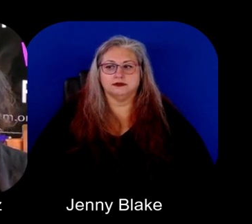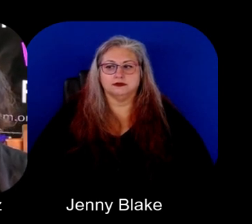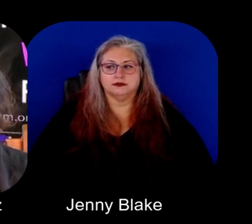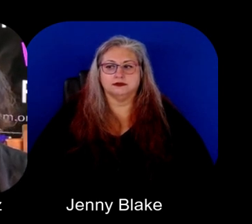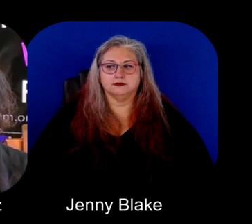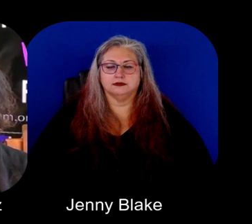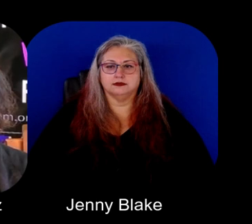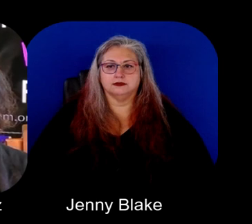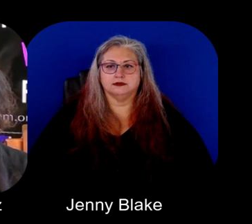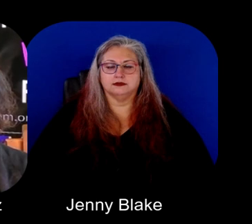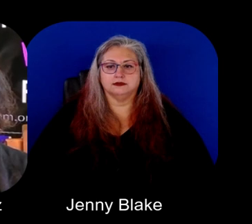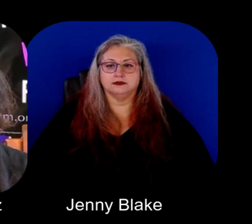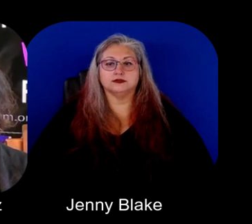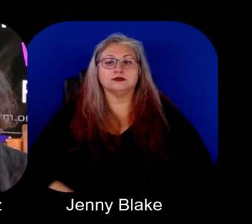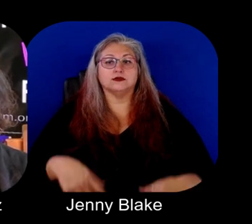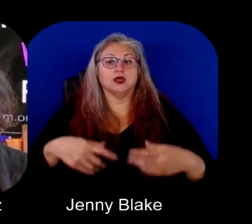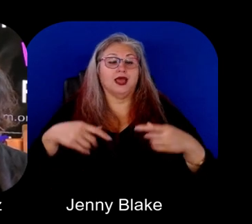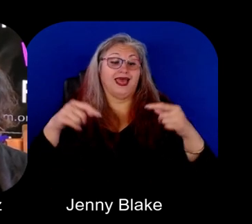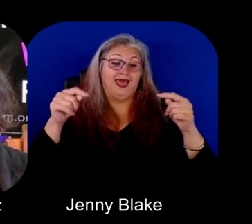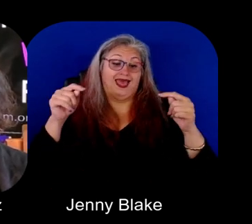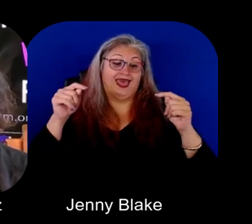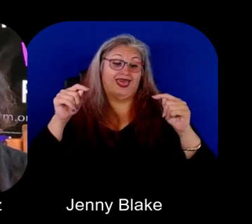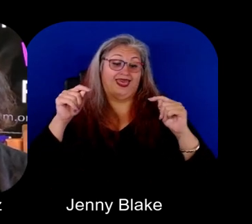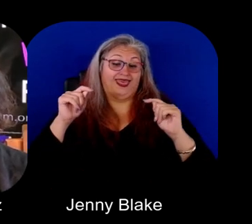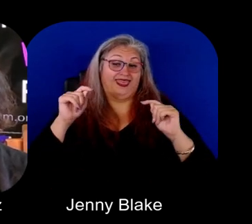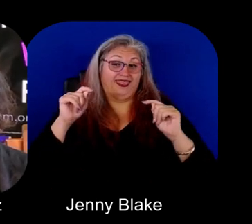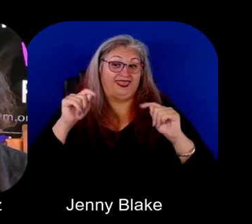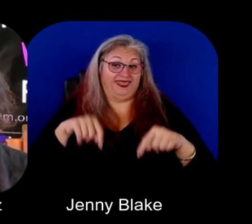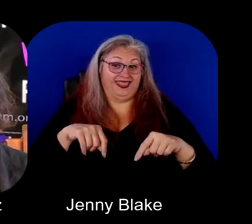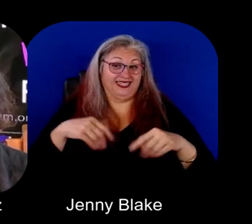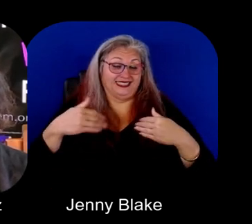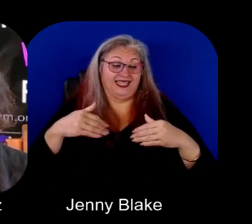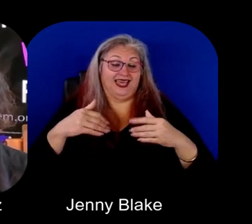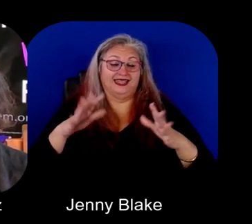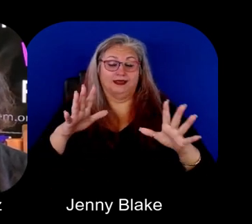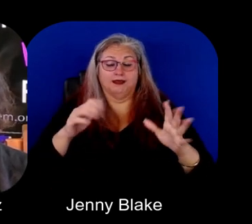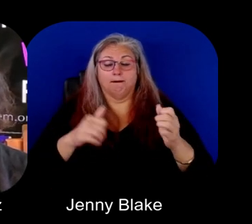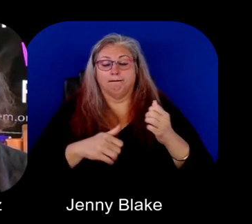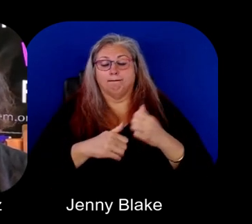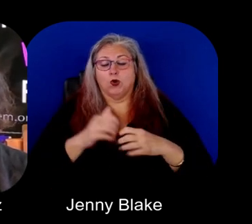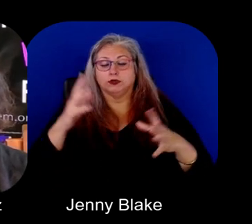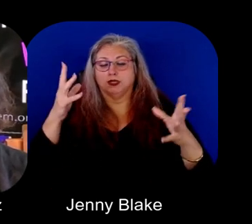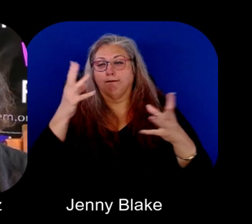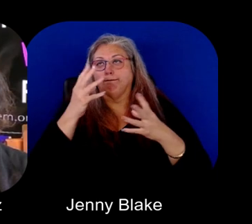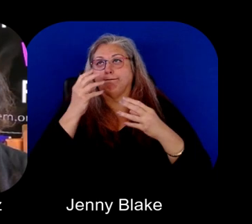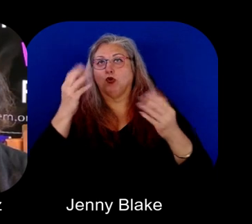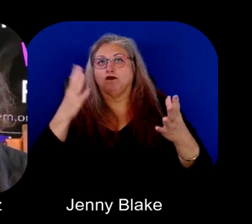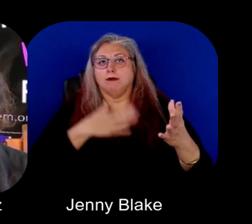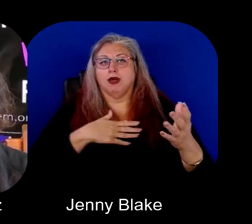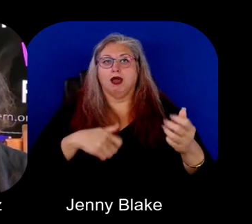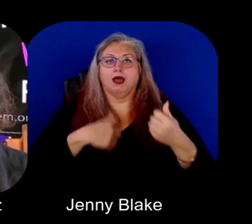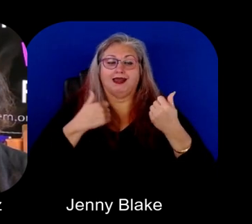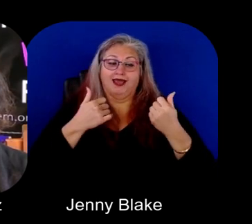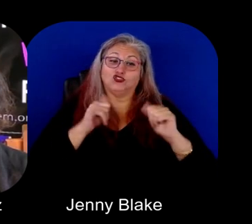بحبه. This was by far the most beautiful thing in my life at